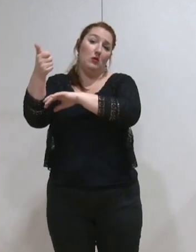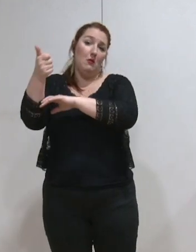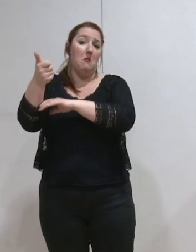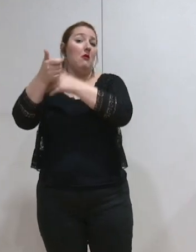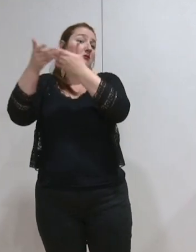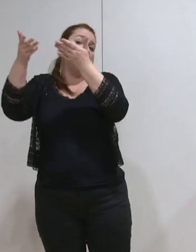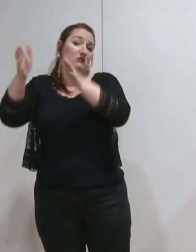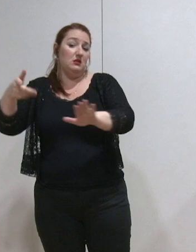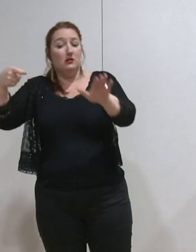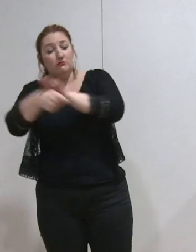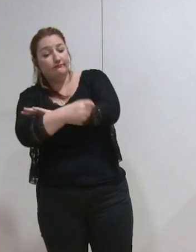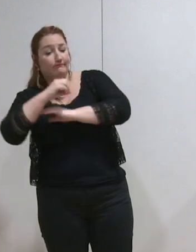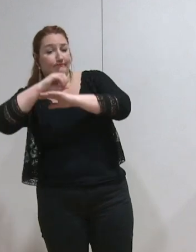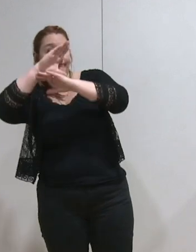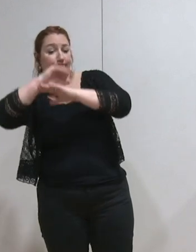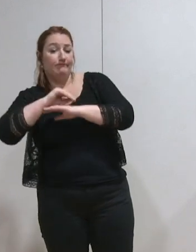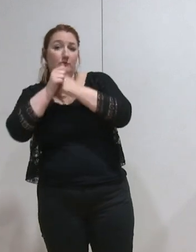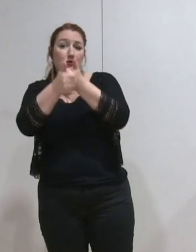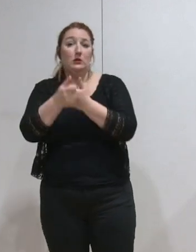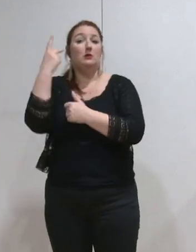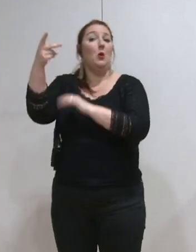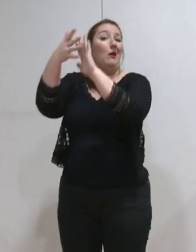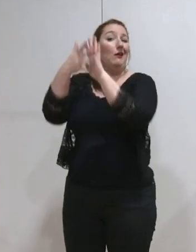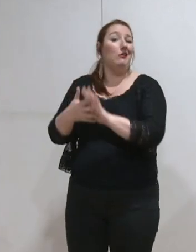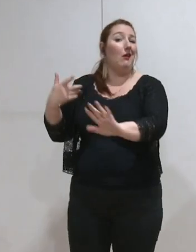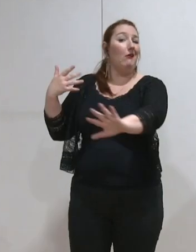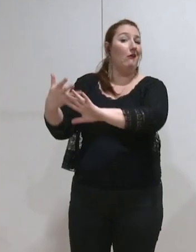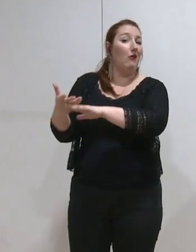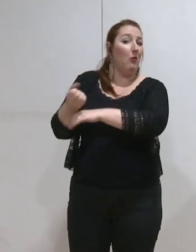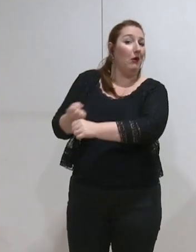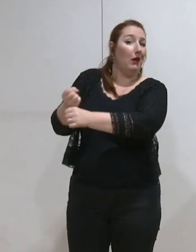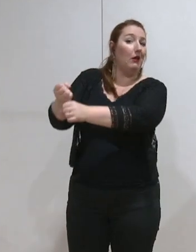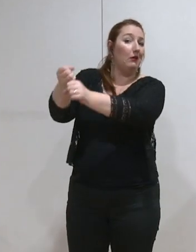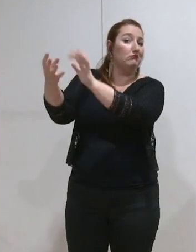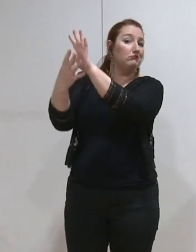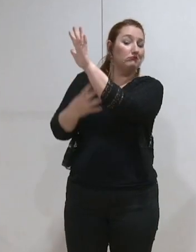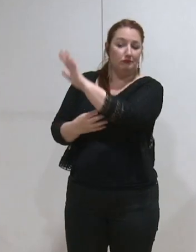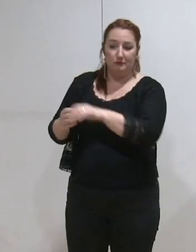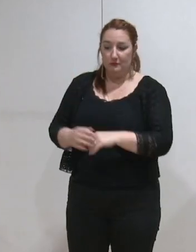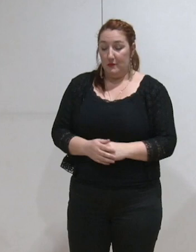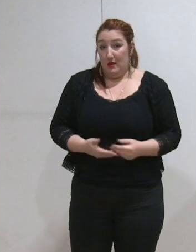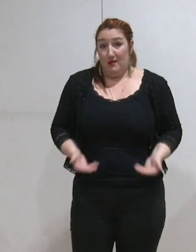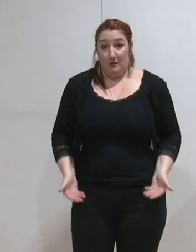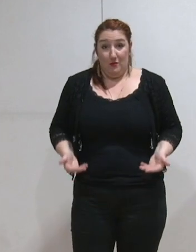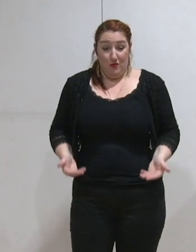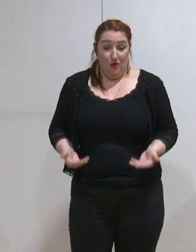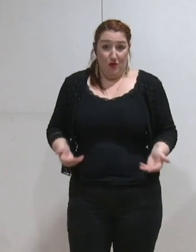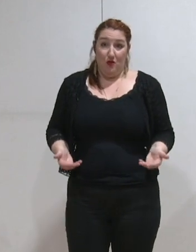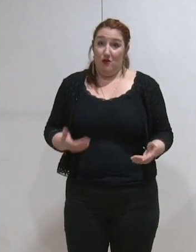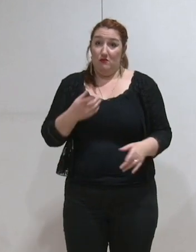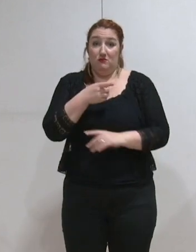critères qu'il aura entretemp défini et donc la balle pour l'heure et dans le camp de la